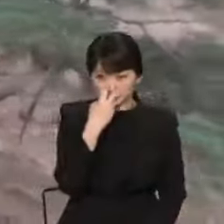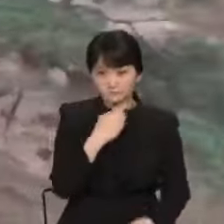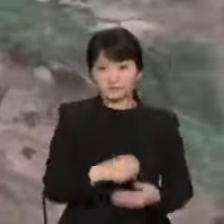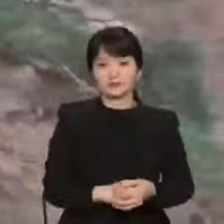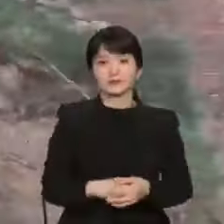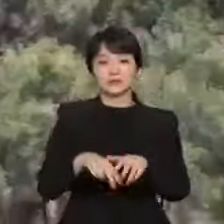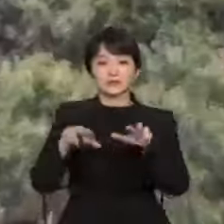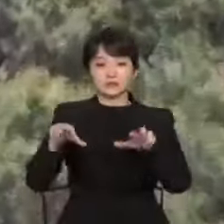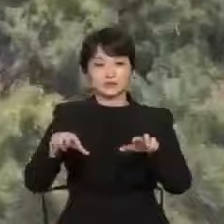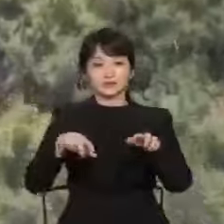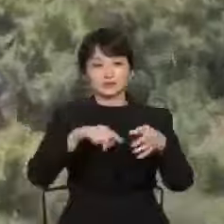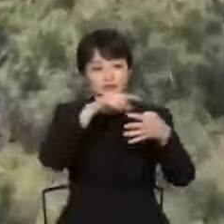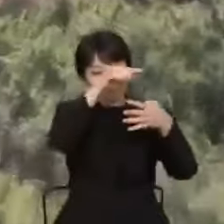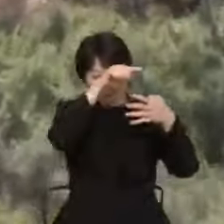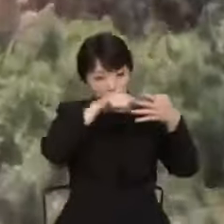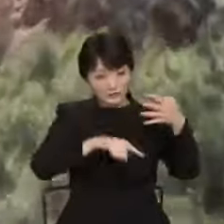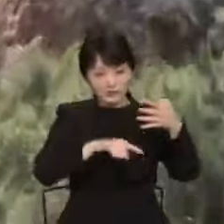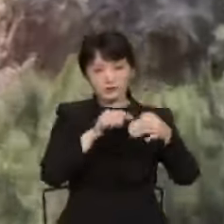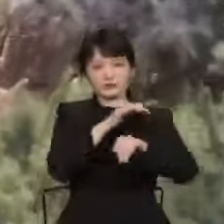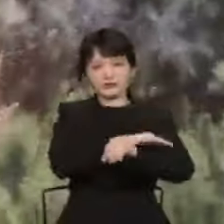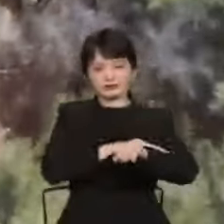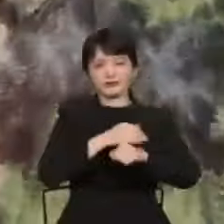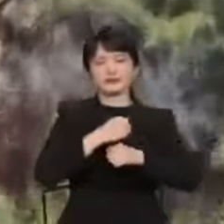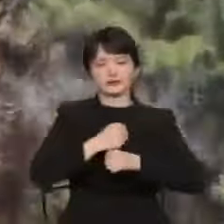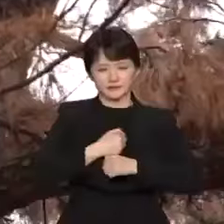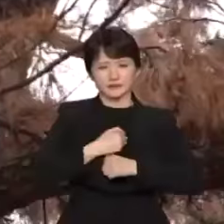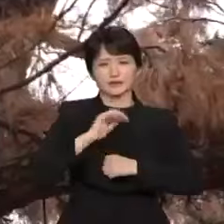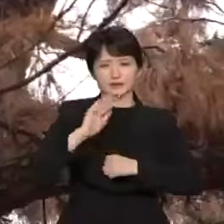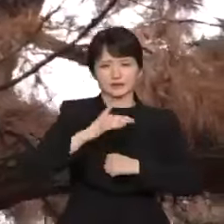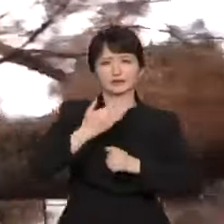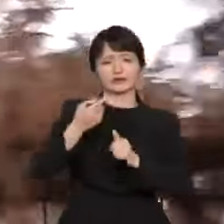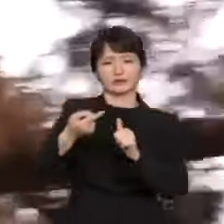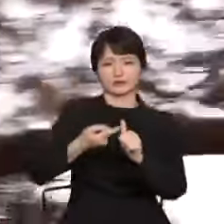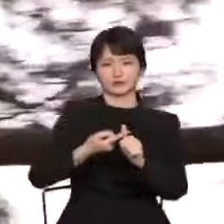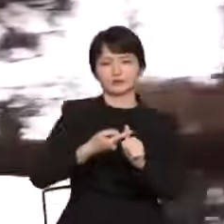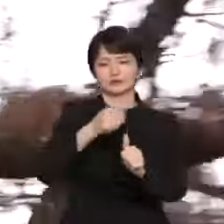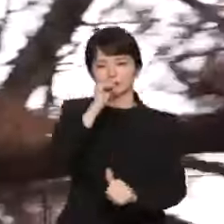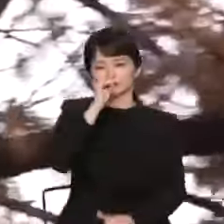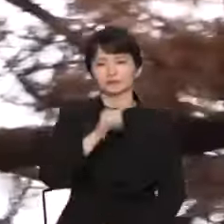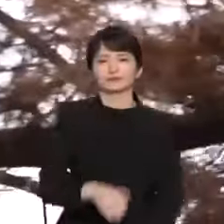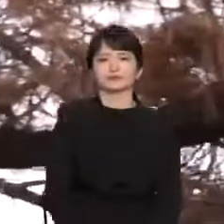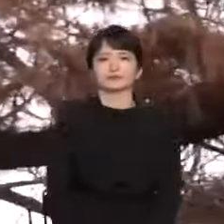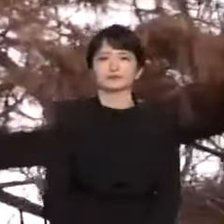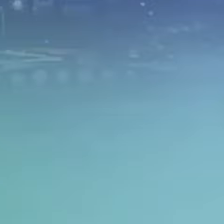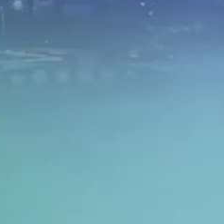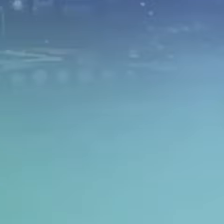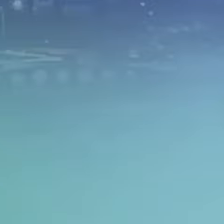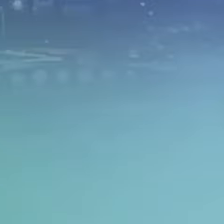네 가지 수칙을 제대로 실천해야 한다는 목소리가 높습니다. JTBC 구석찬입니다.